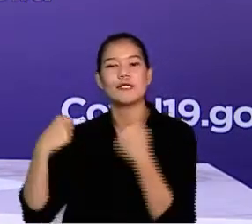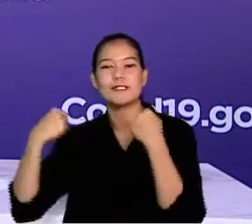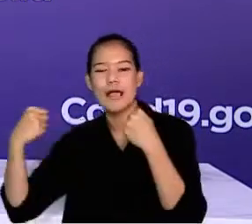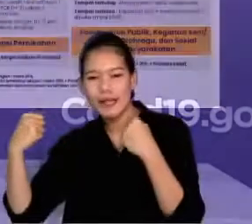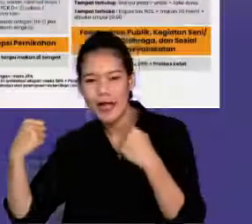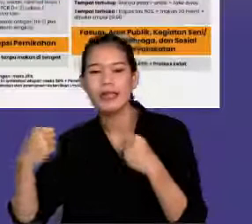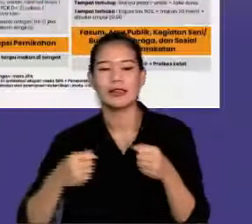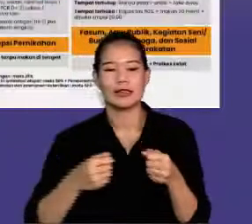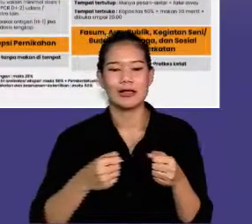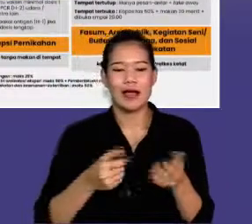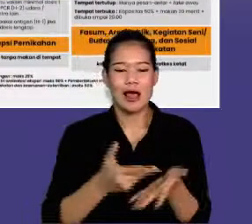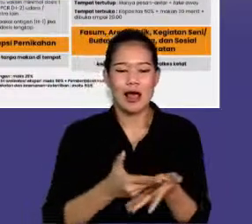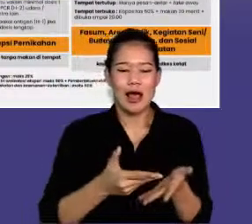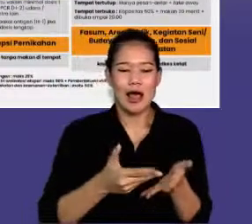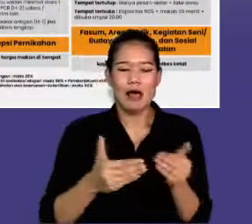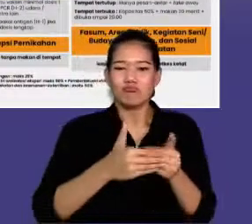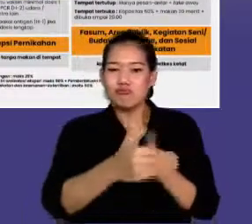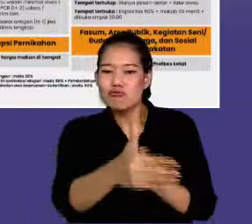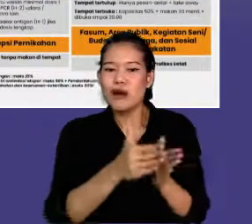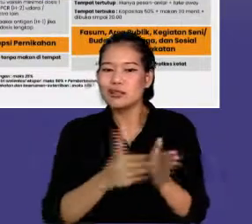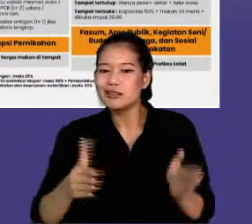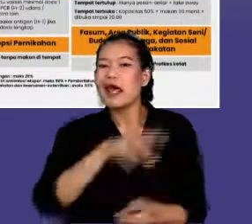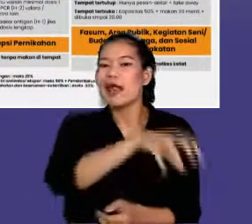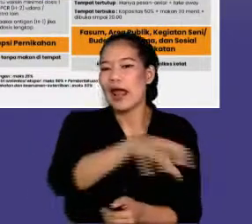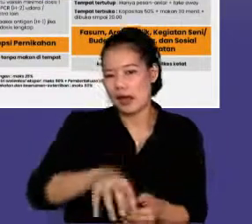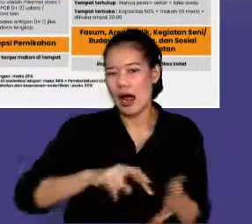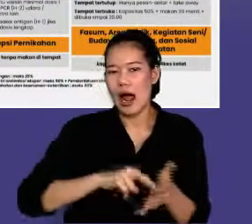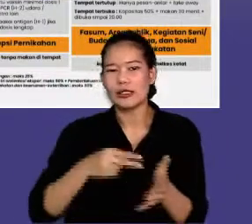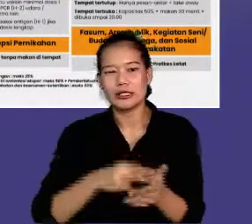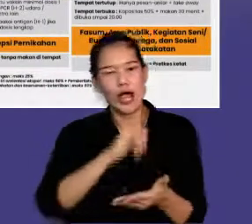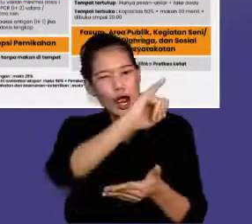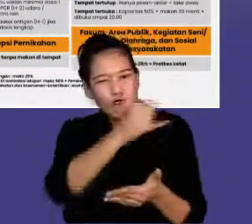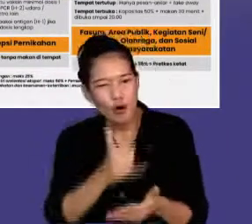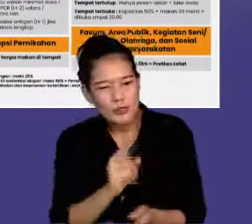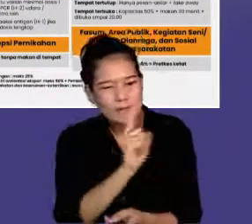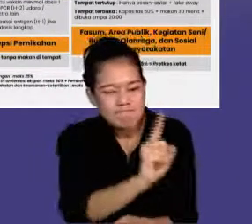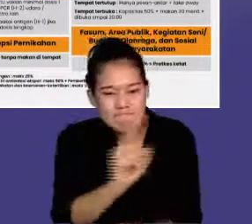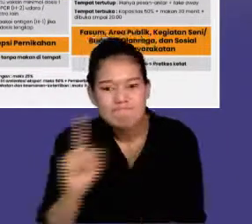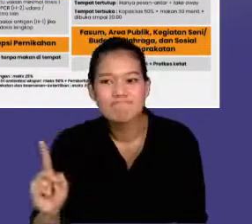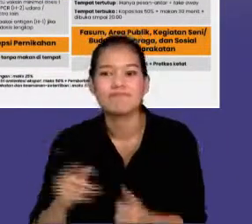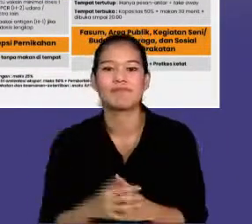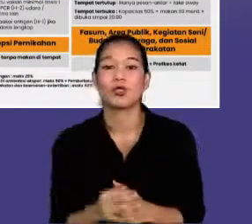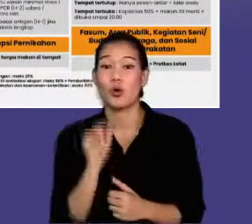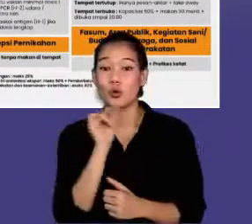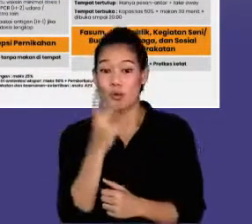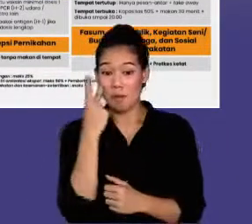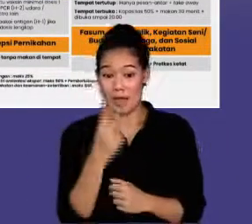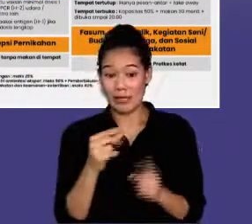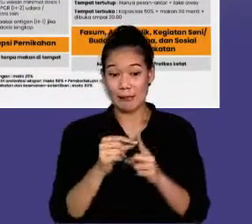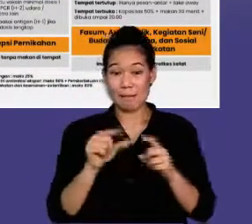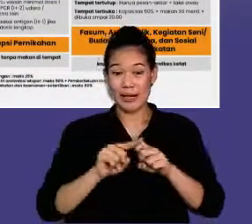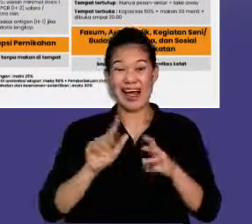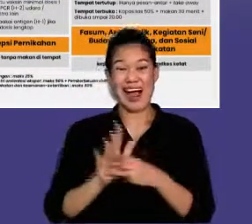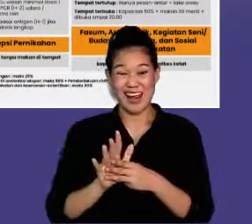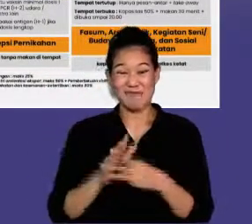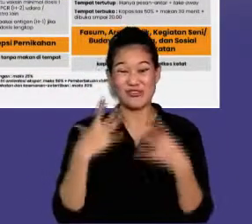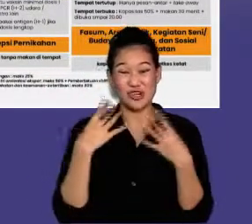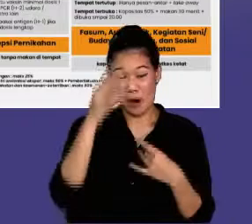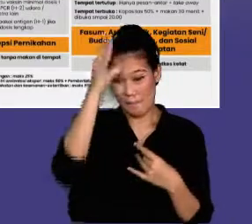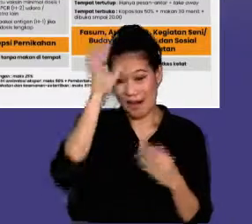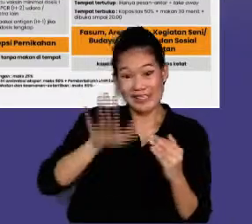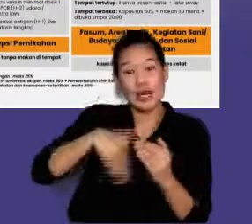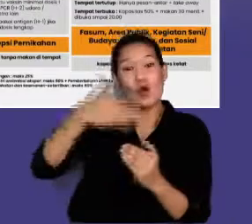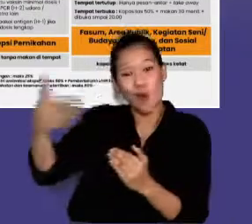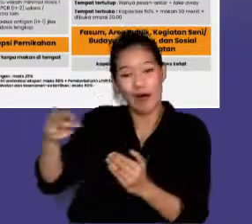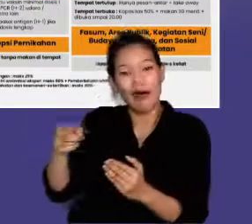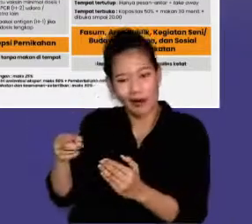maka diputuskan waktu yang lebih panjang untuk mengamati dampak ppkm di wilayah non Jawa Bali dengan